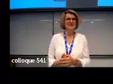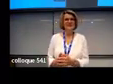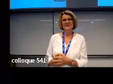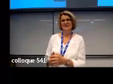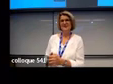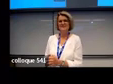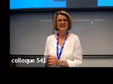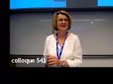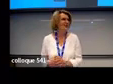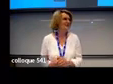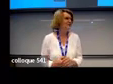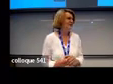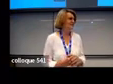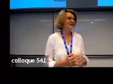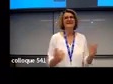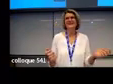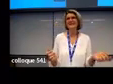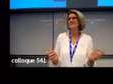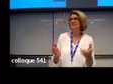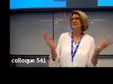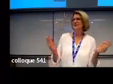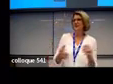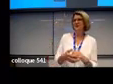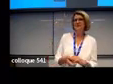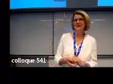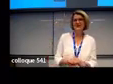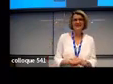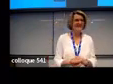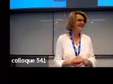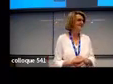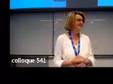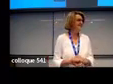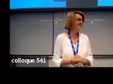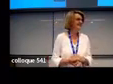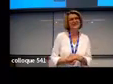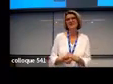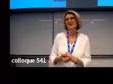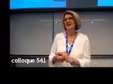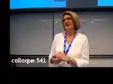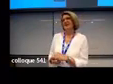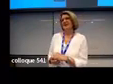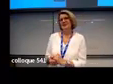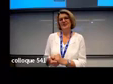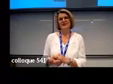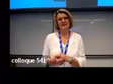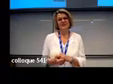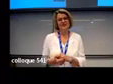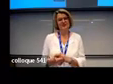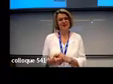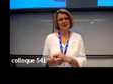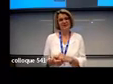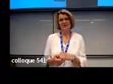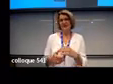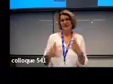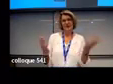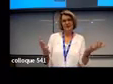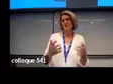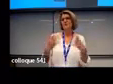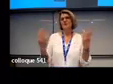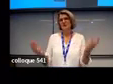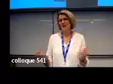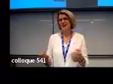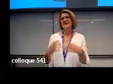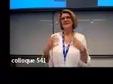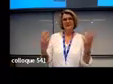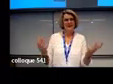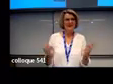aussi sur une ressource libre que je pratique depuis maintenant 2013, donc ça fait 10 ans. Que j'ai